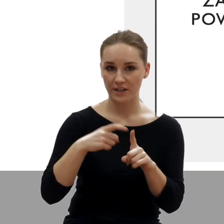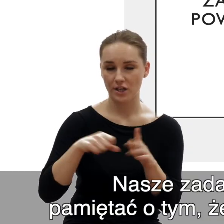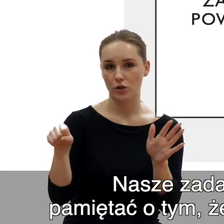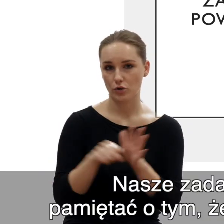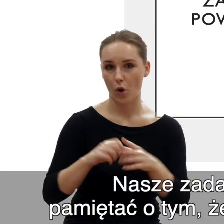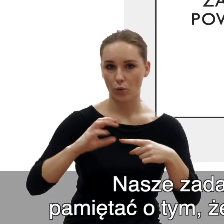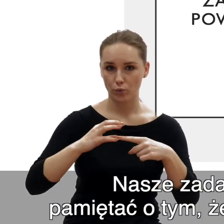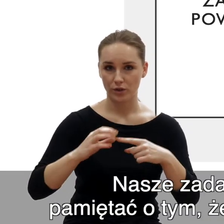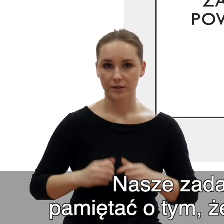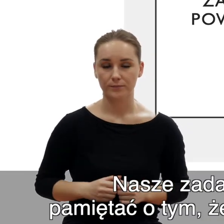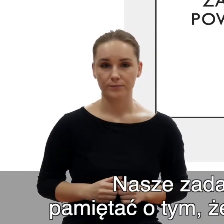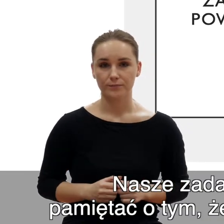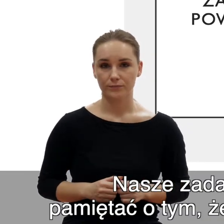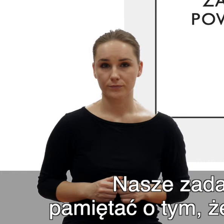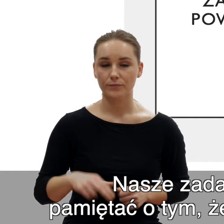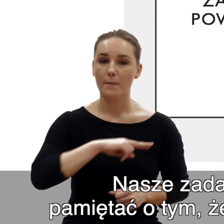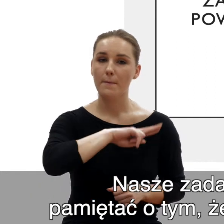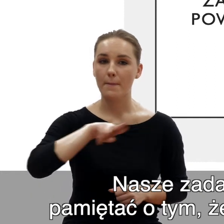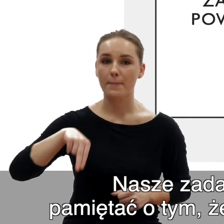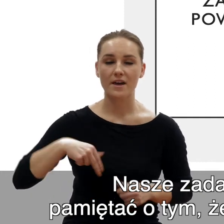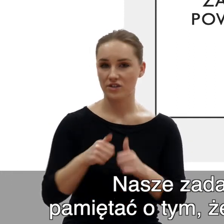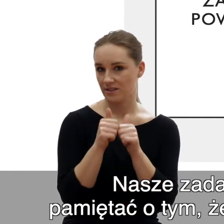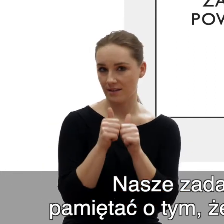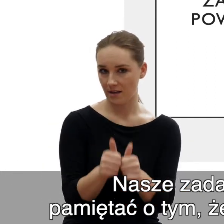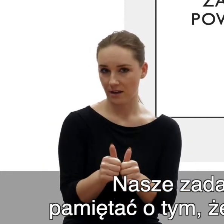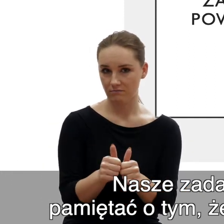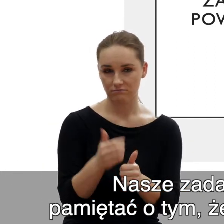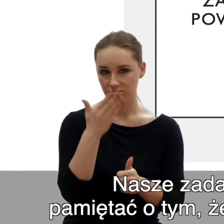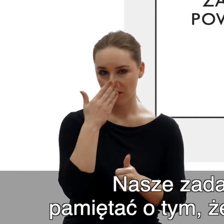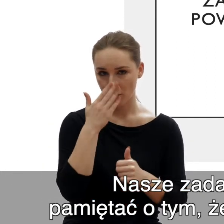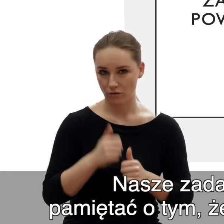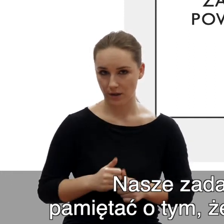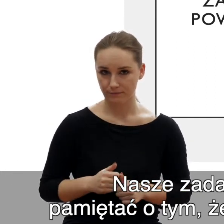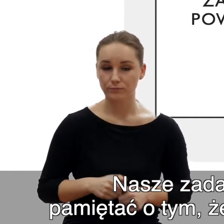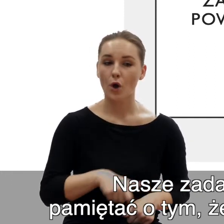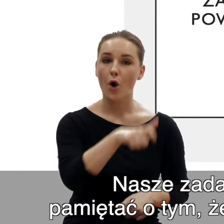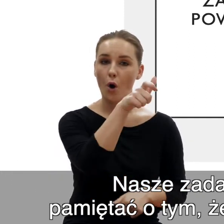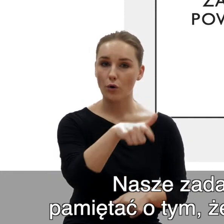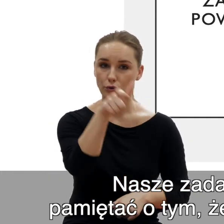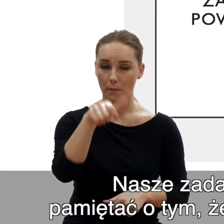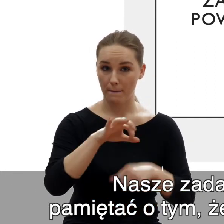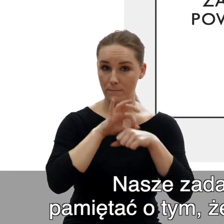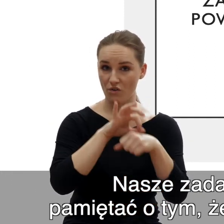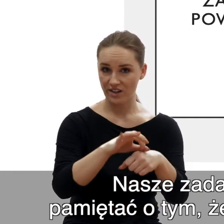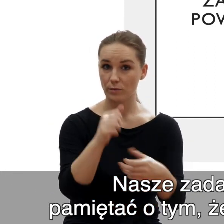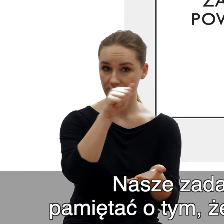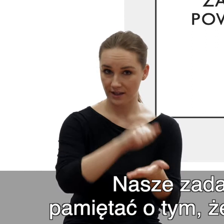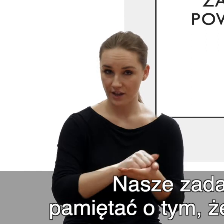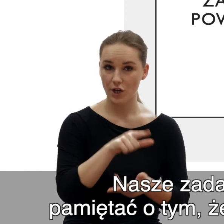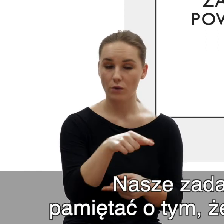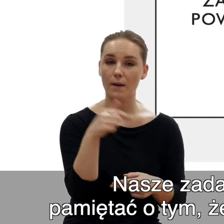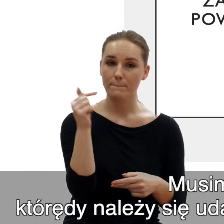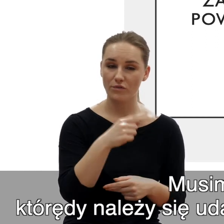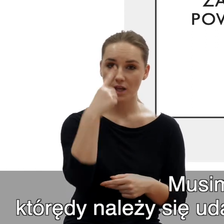Nasze zadania. Osoby prowadzące zajęcia powinny pamiętać o tym, że trzeba się zapoznać z instrukcją